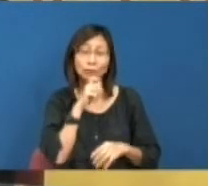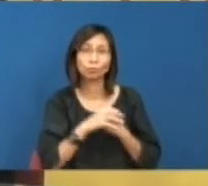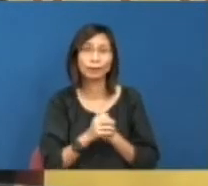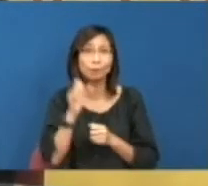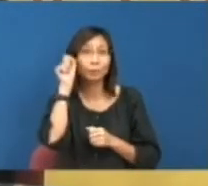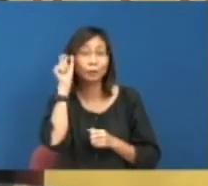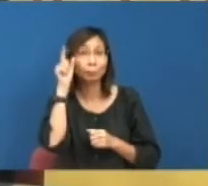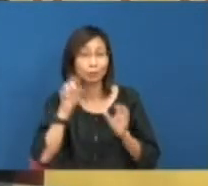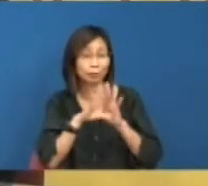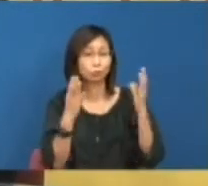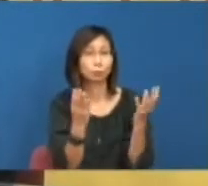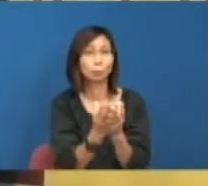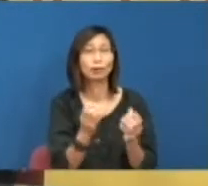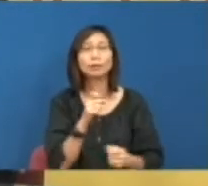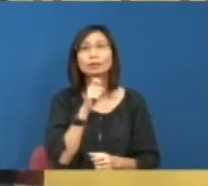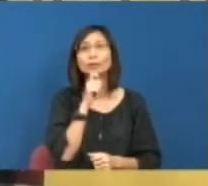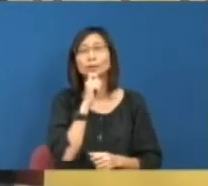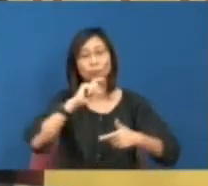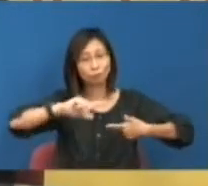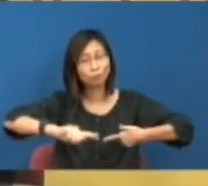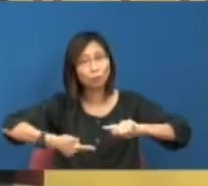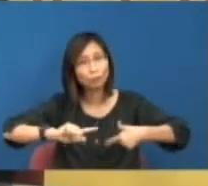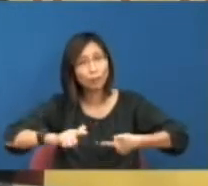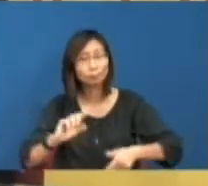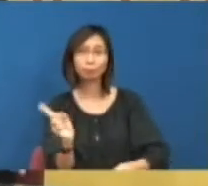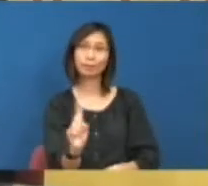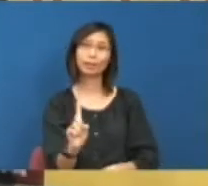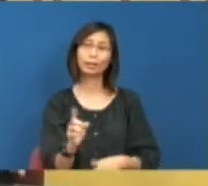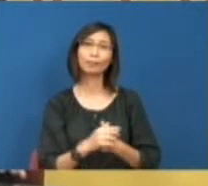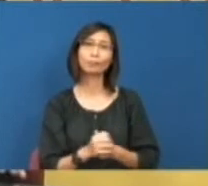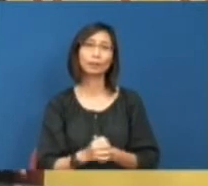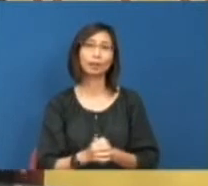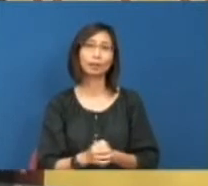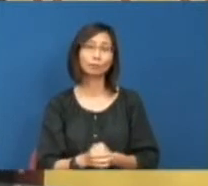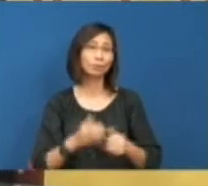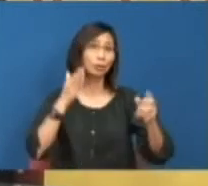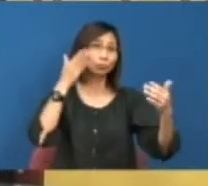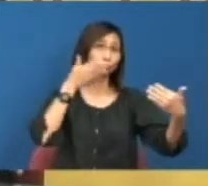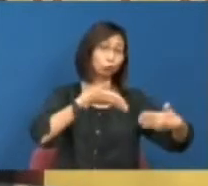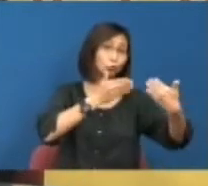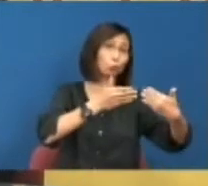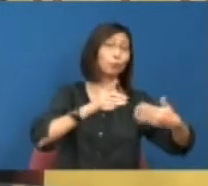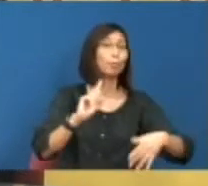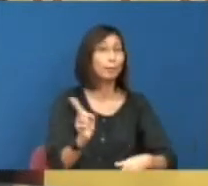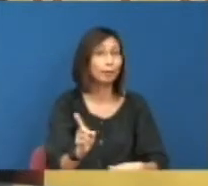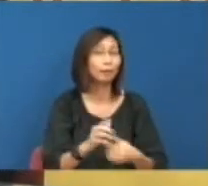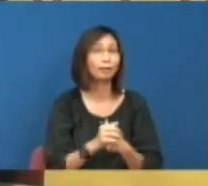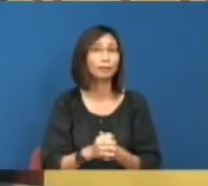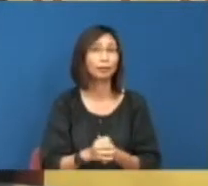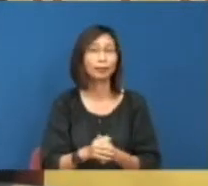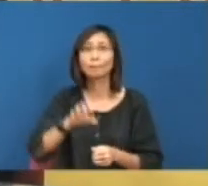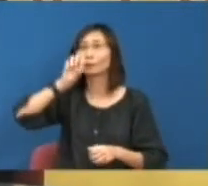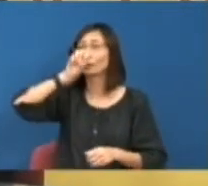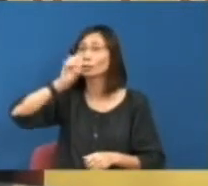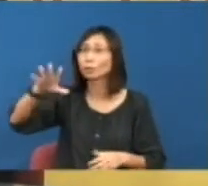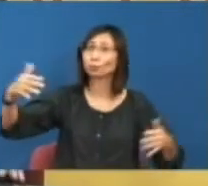略。你有冇攻擊嘅目標？你有冇佔據嘅目標？你點樣號召啲人去解釋？就係話